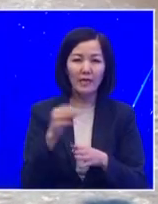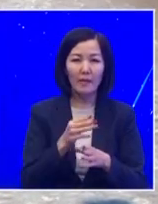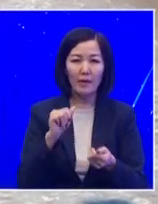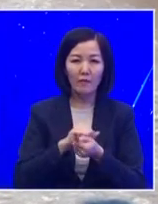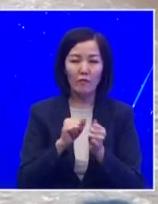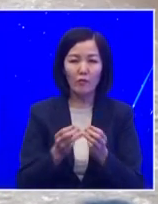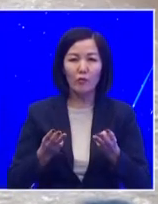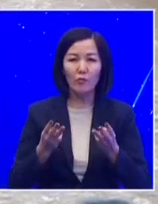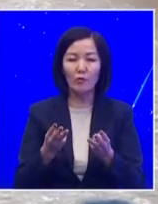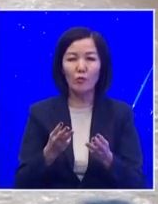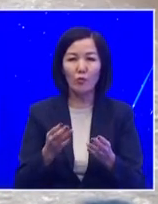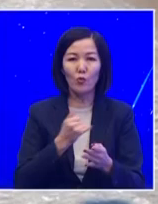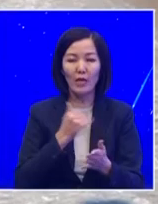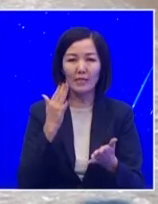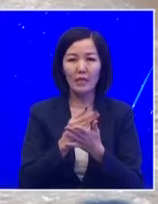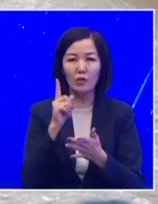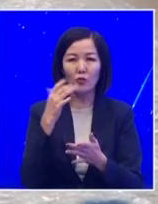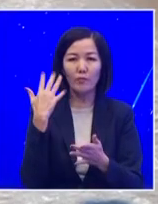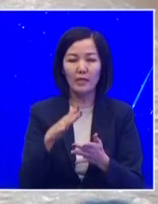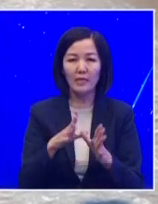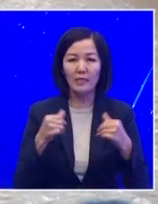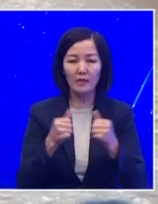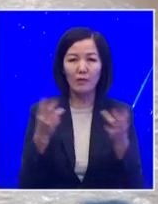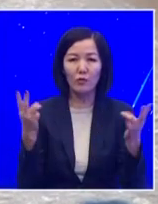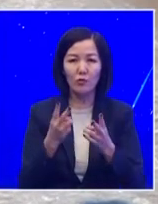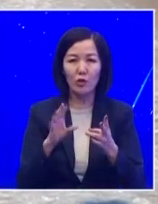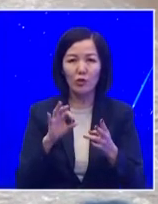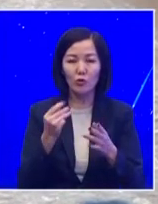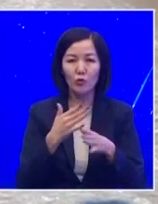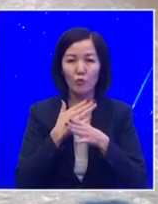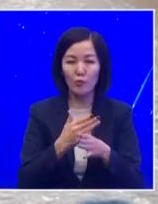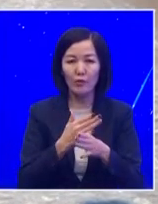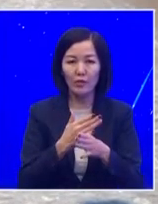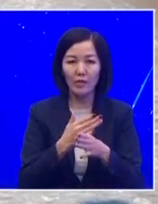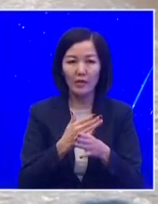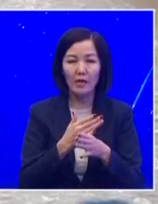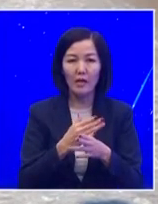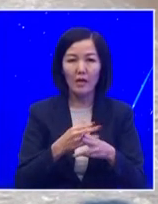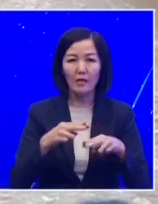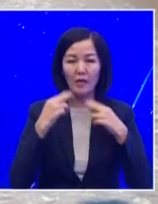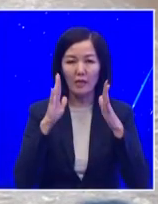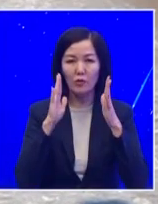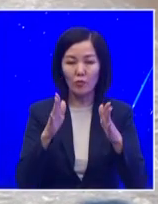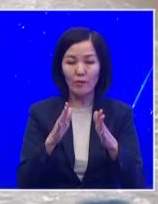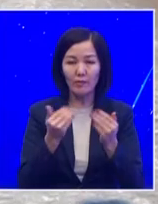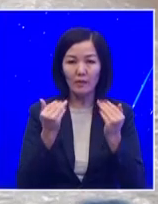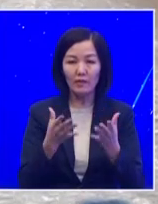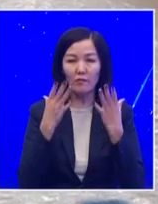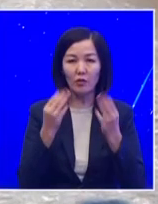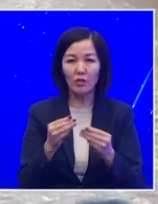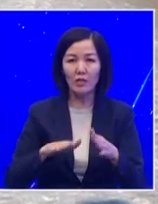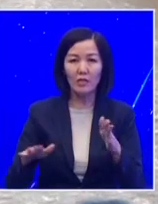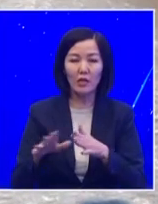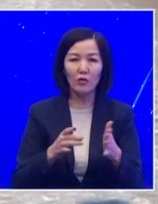топливе. Кроме того, у нас есть 157 семей, нуждающихся в социальной помощи. Они у нас на особом контроле. На сегодняшний день на